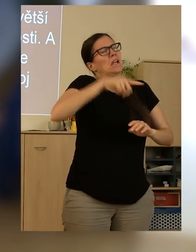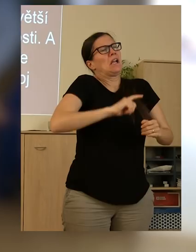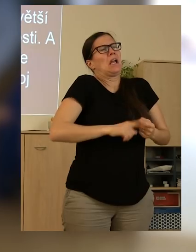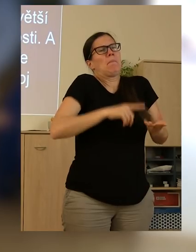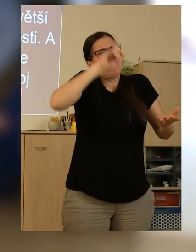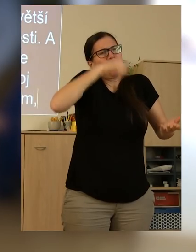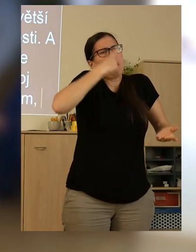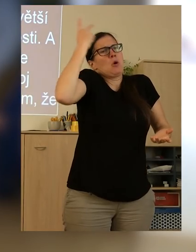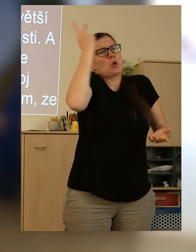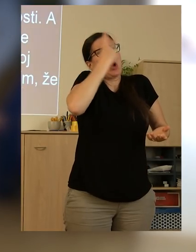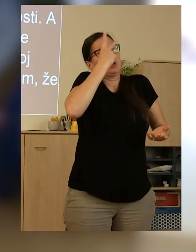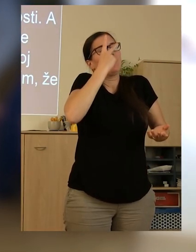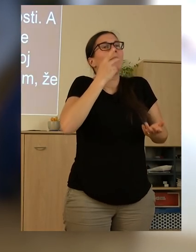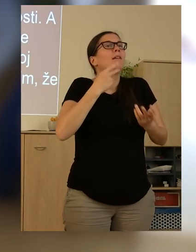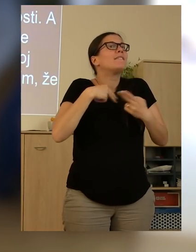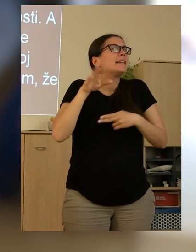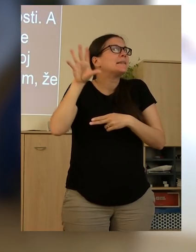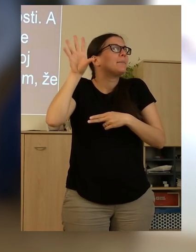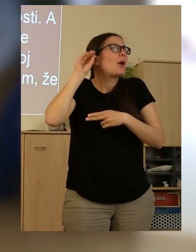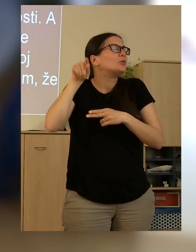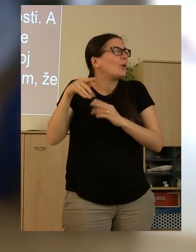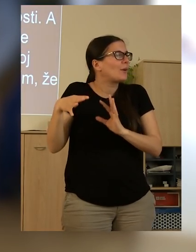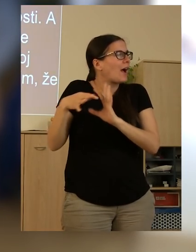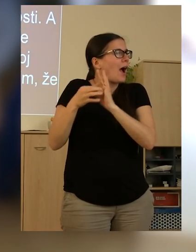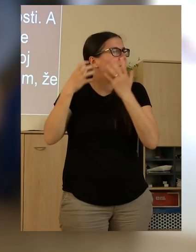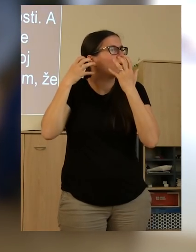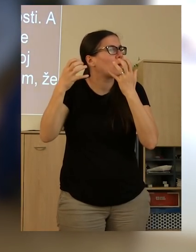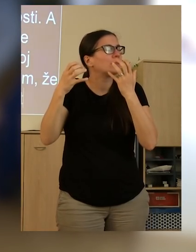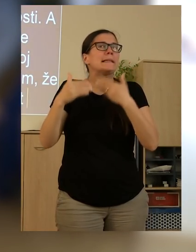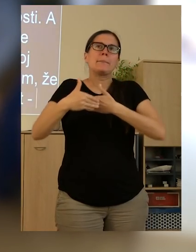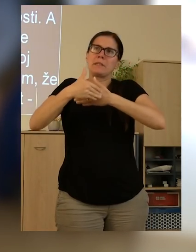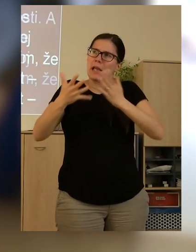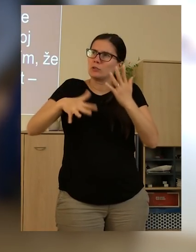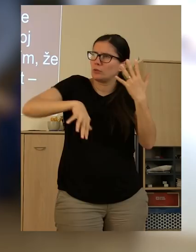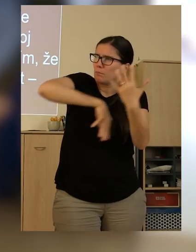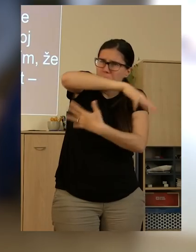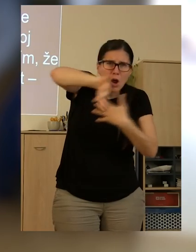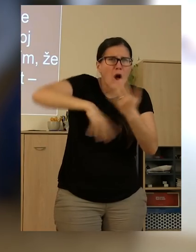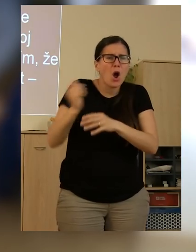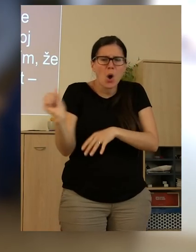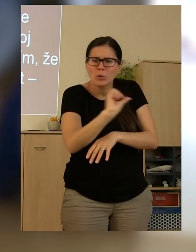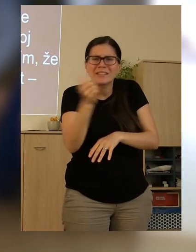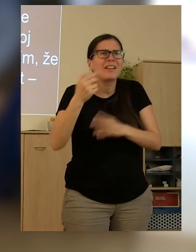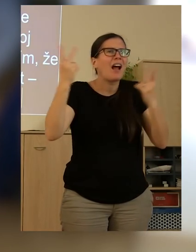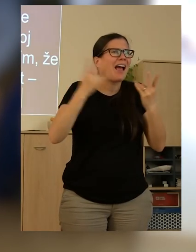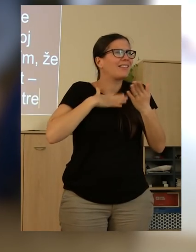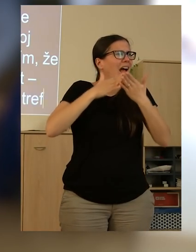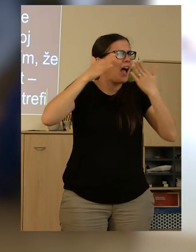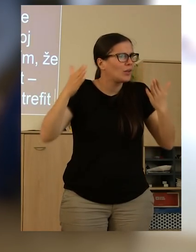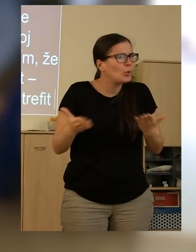a poslechnout si tu blbost. Bloudím po městě a nemůžu trefit domů.